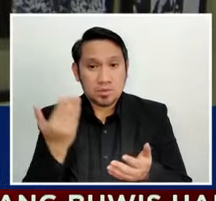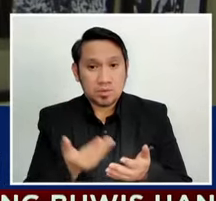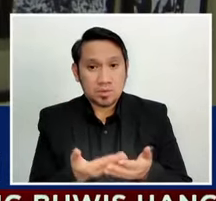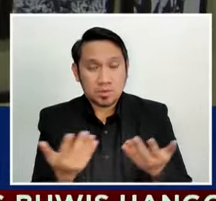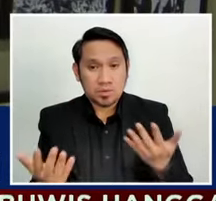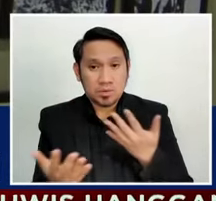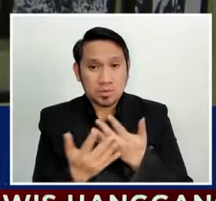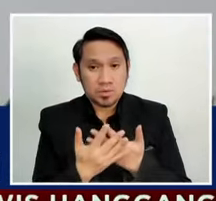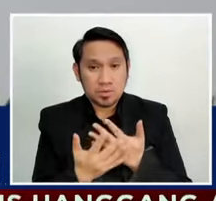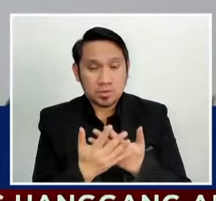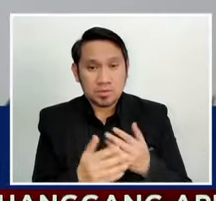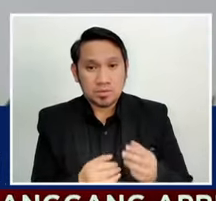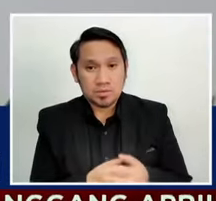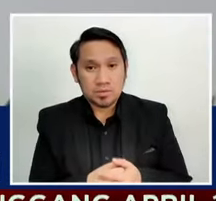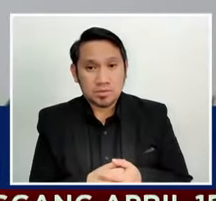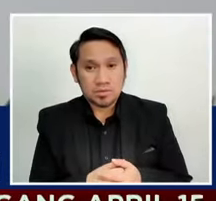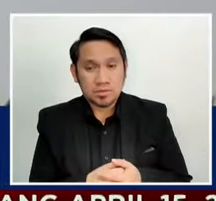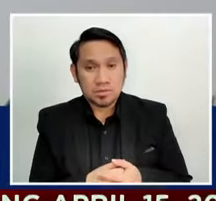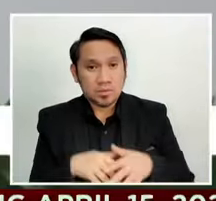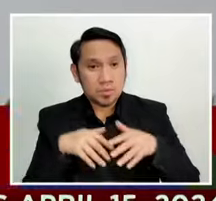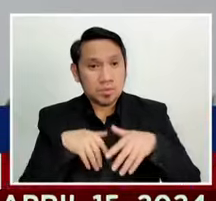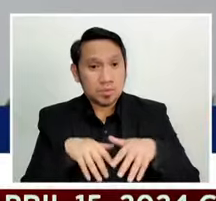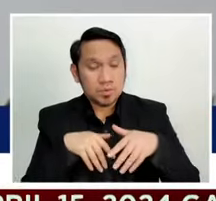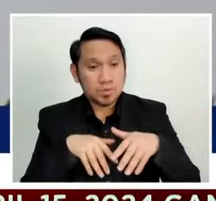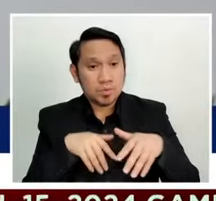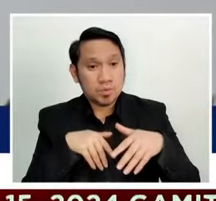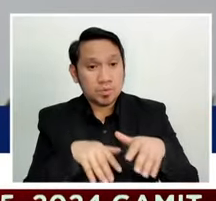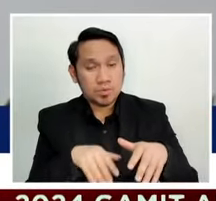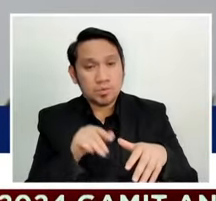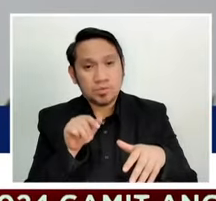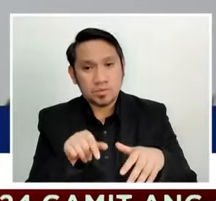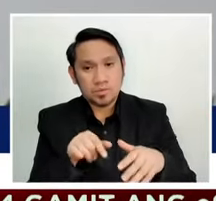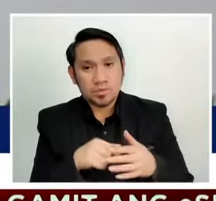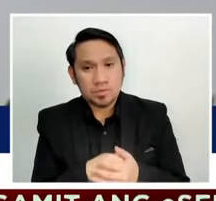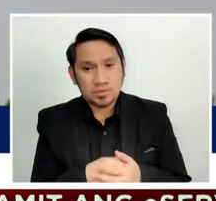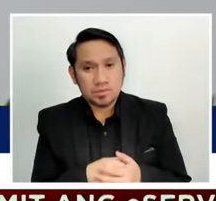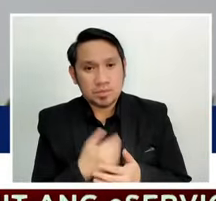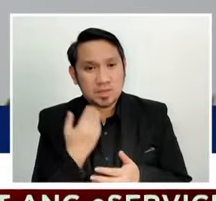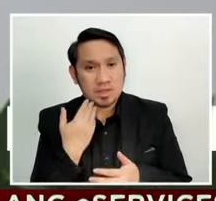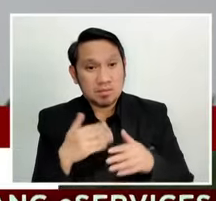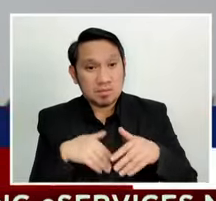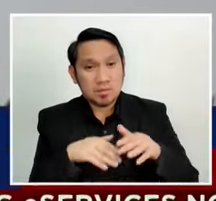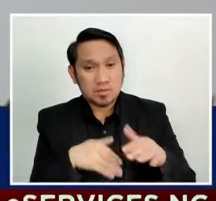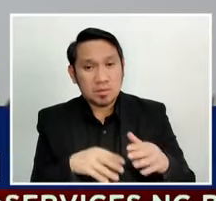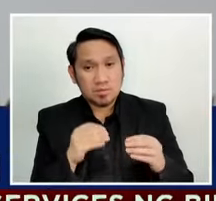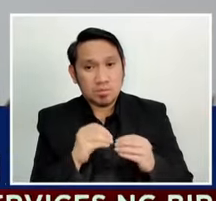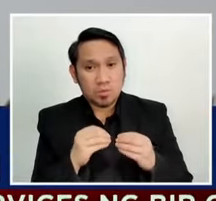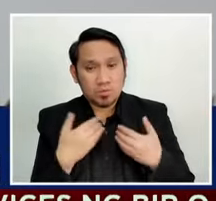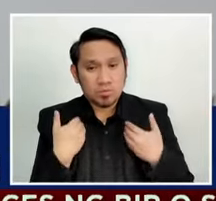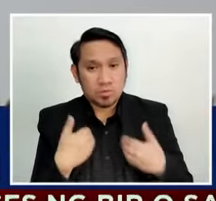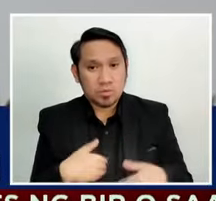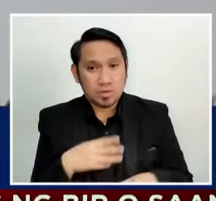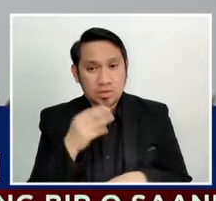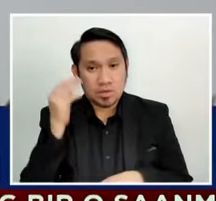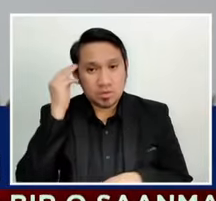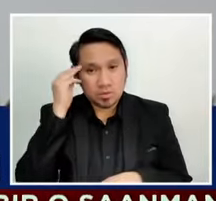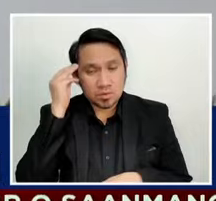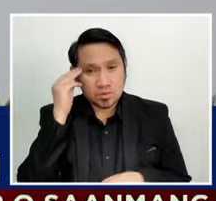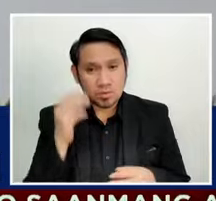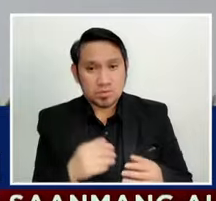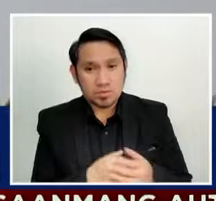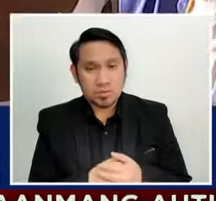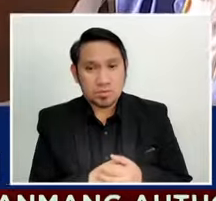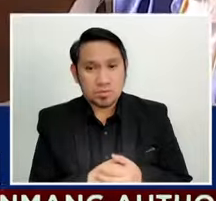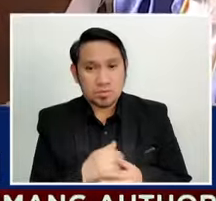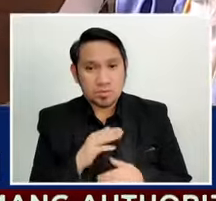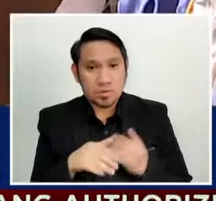sa kanila. The death march was yet another extreme test of the will, both physically and mentally, of every